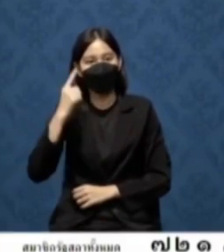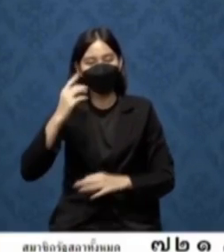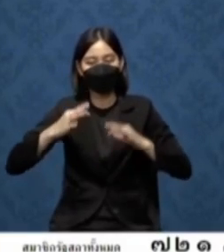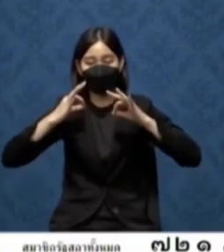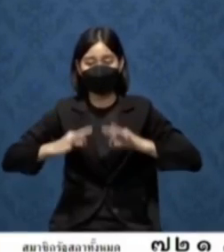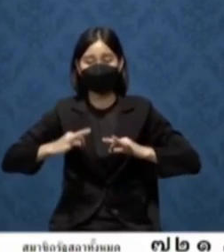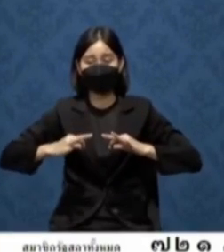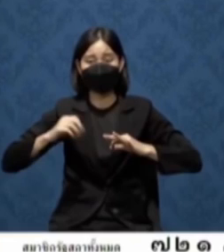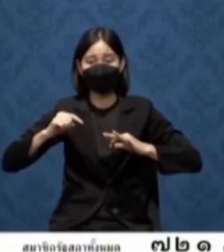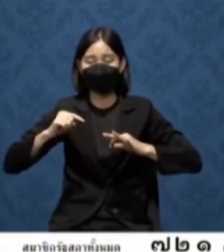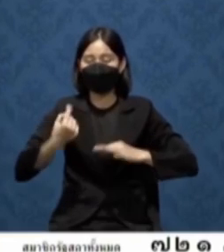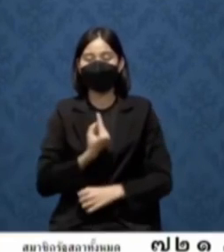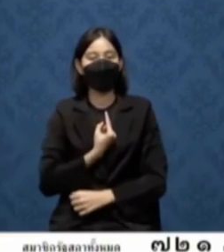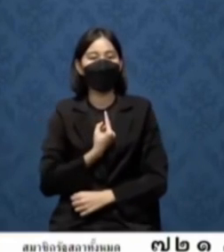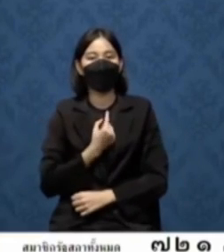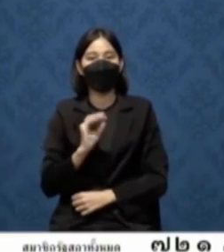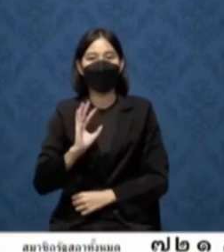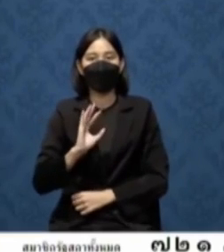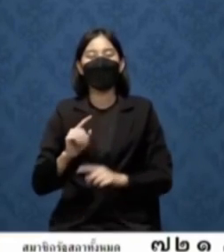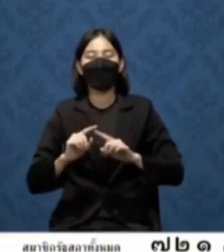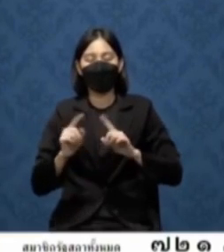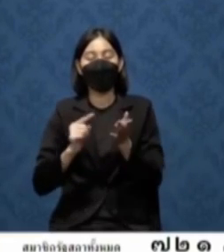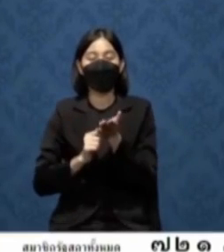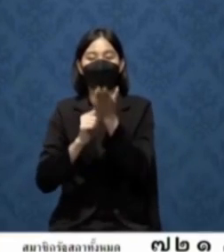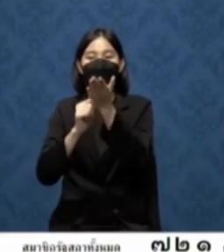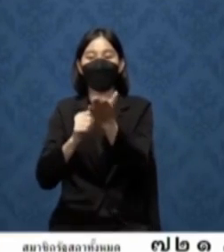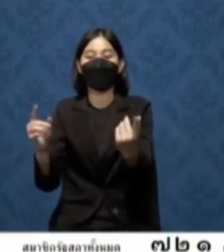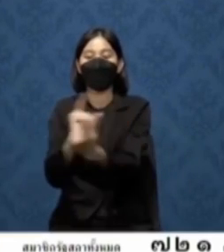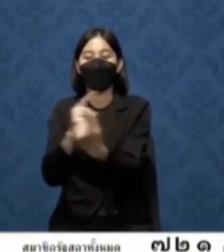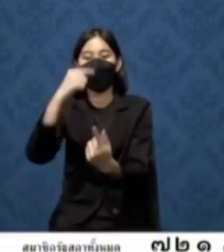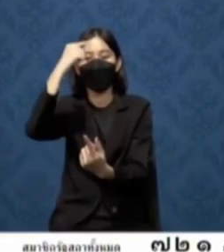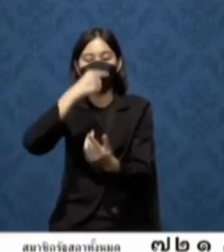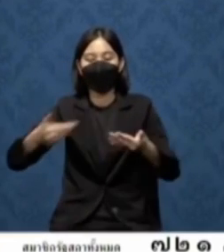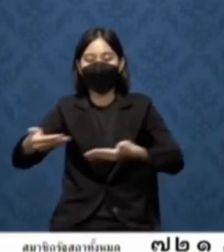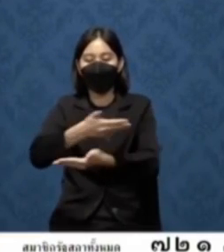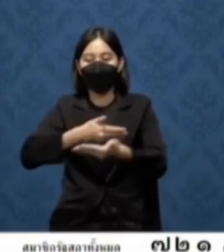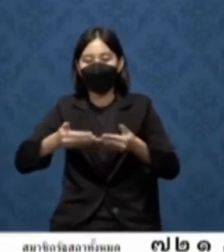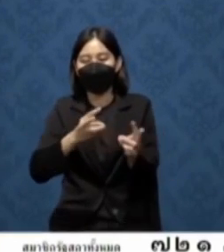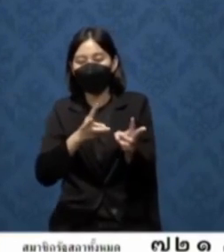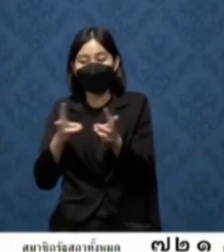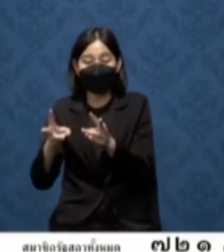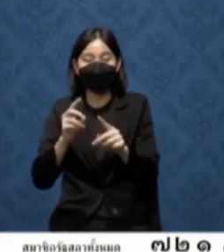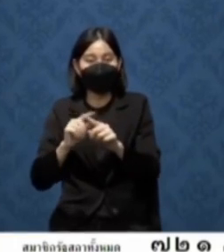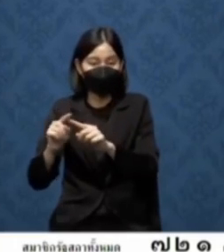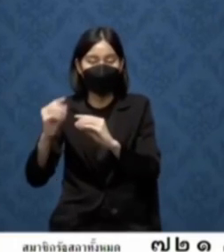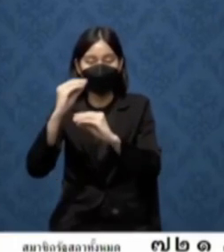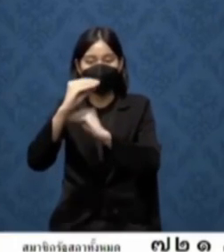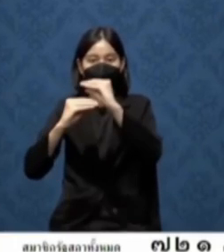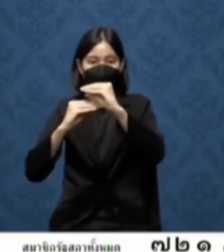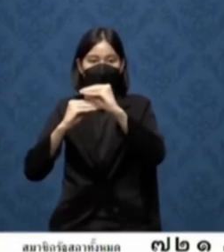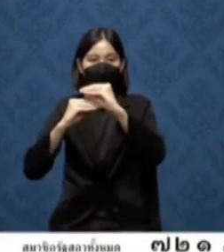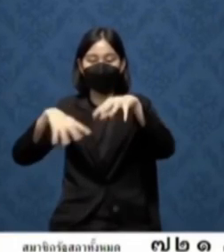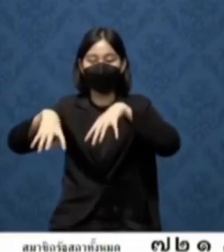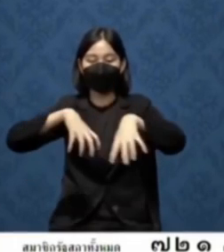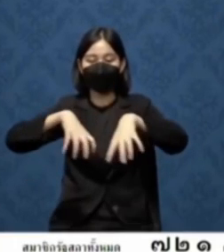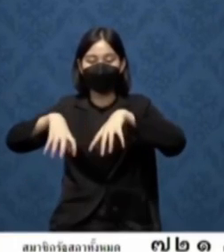จเรื่องนี้ลำพังเราจึงเสนอให้สังคมไทยช่วยกันคิดหาทางออกว่าโครงสร้างการบริห